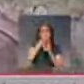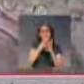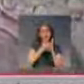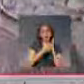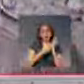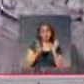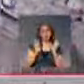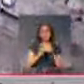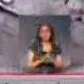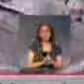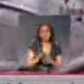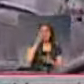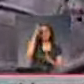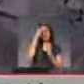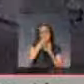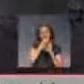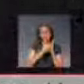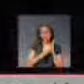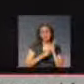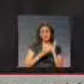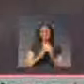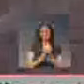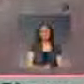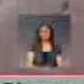الوكيل، حسب الله ونعم الوكيل.